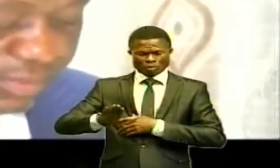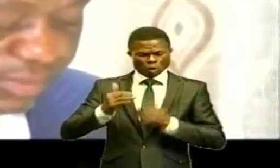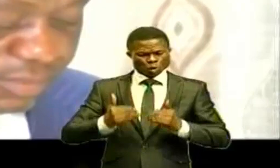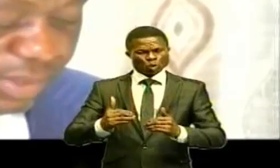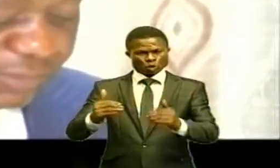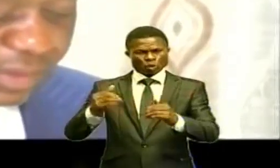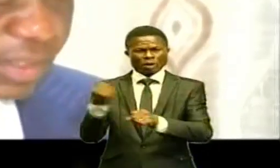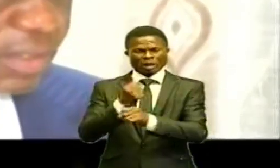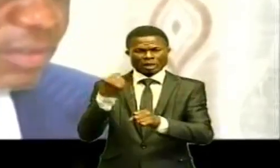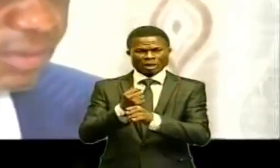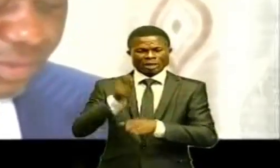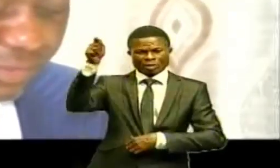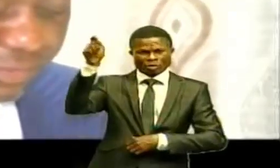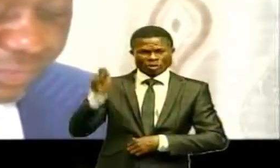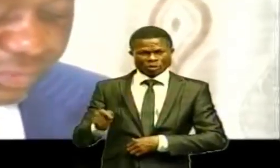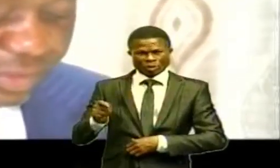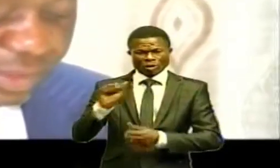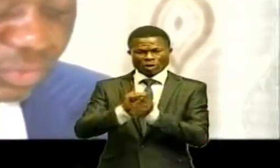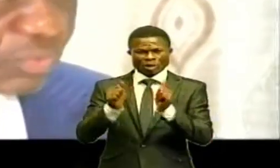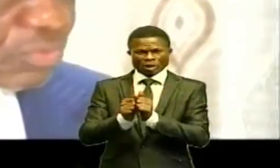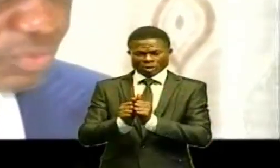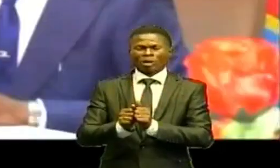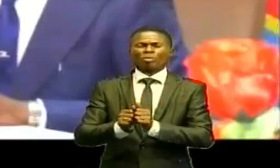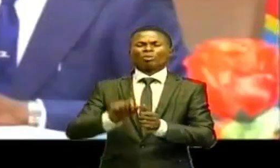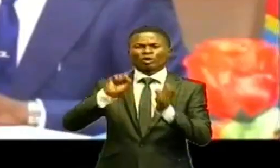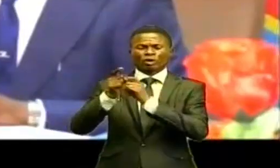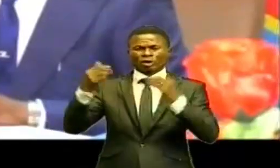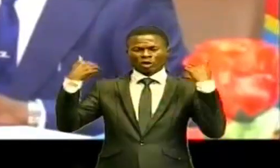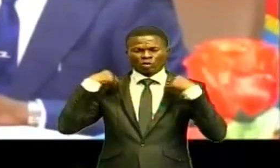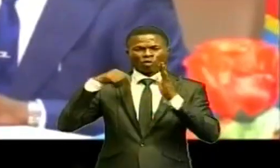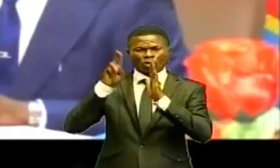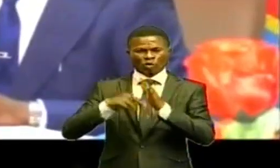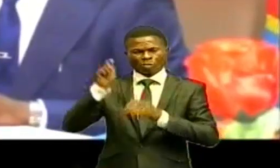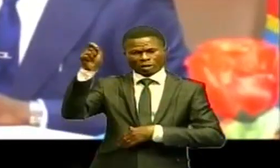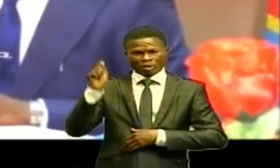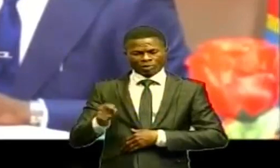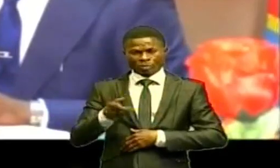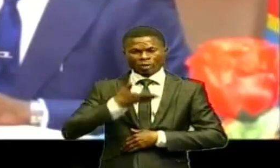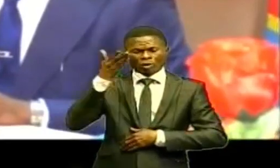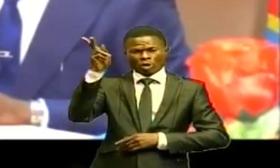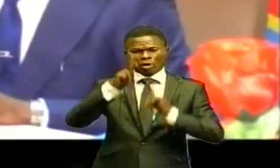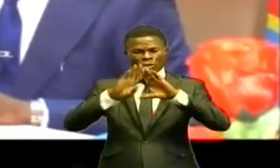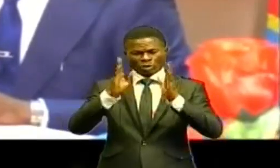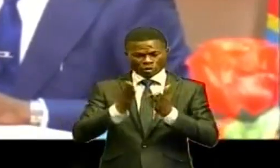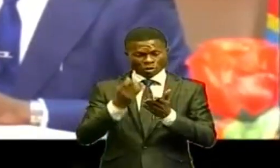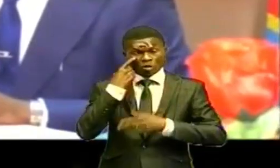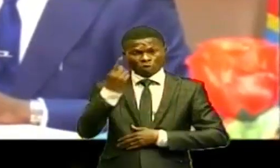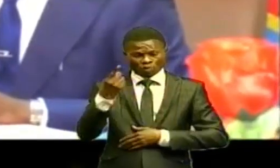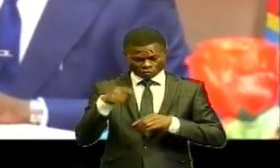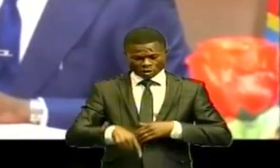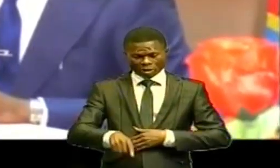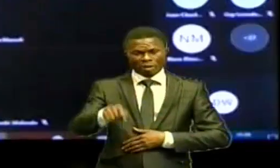poursuivent les opérations militaires dans le cadre de l'état de siège. L'état d'esprit de la population a été marqué ces derniers